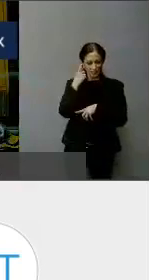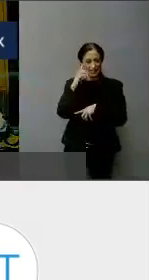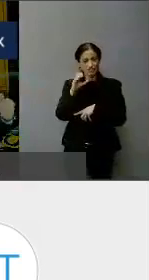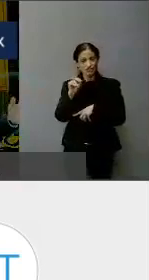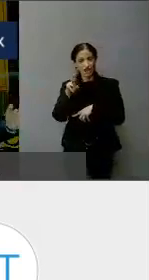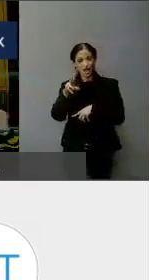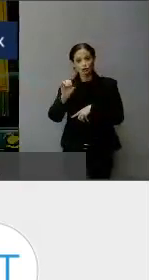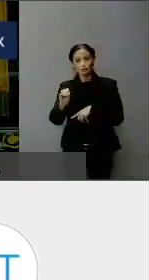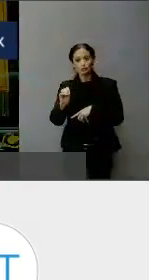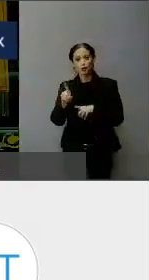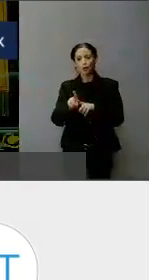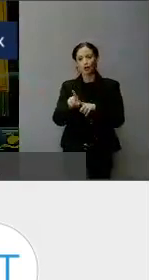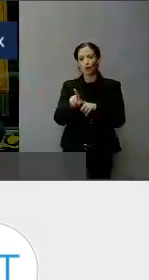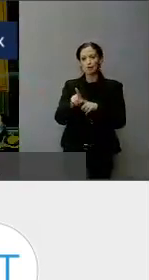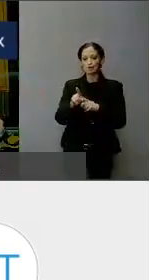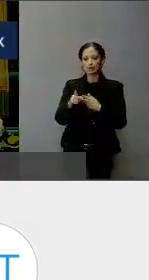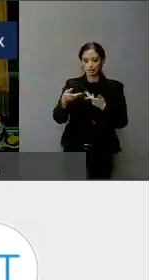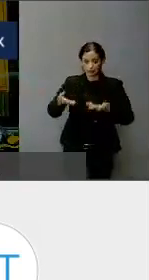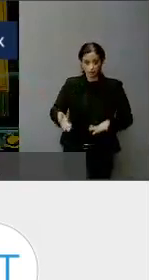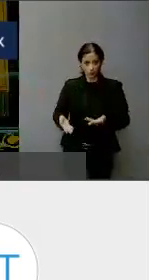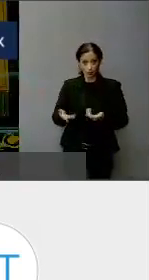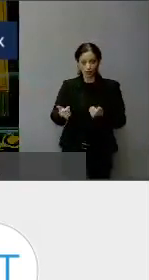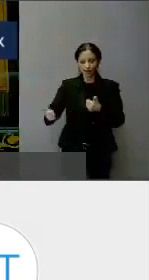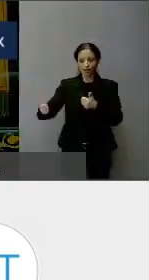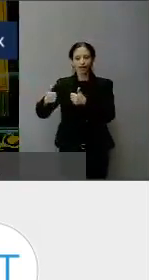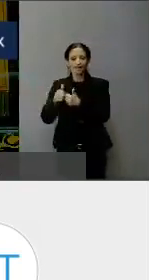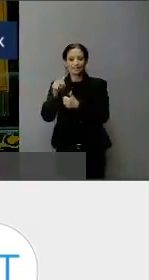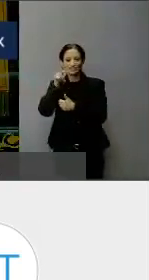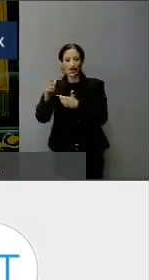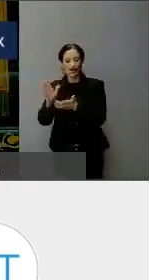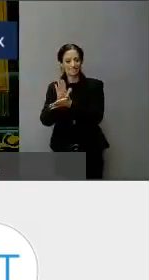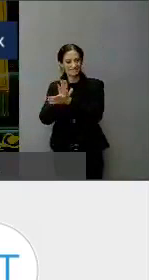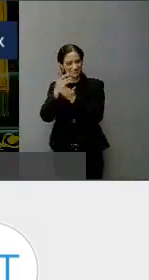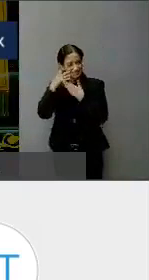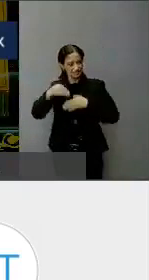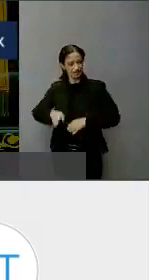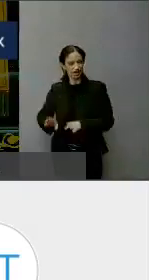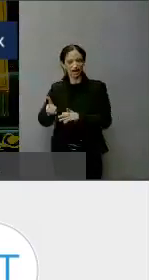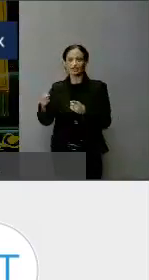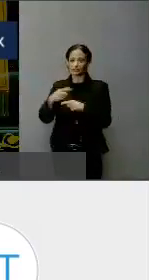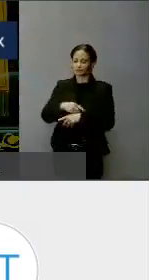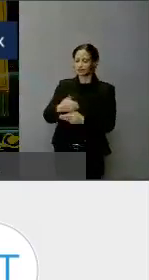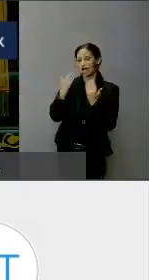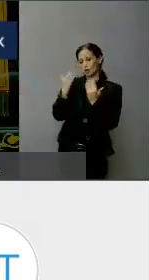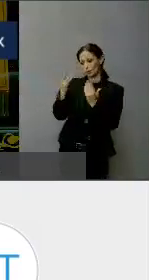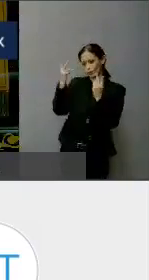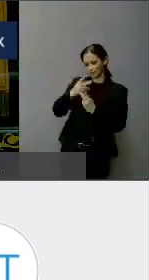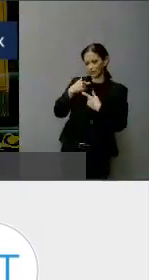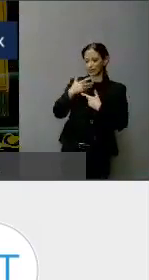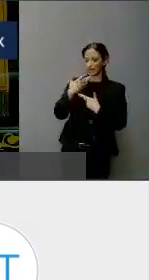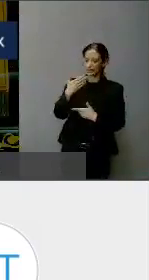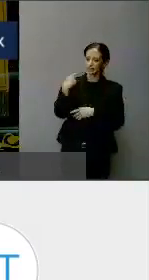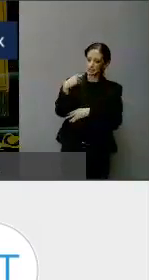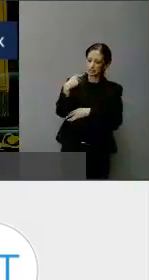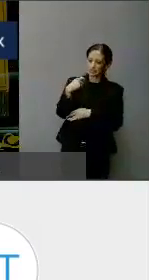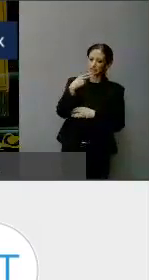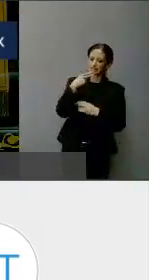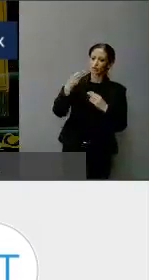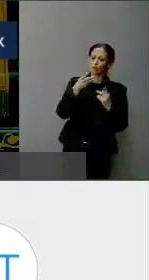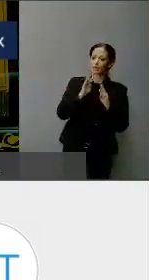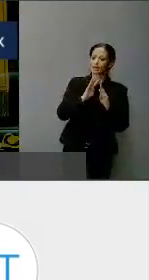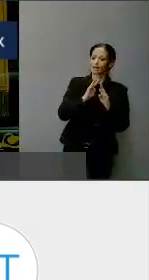qui e non a fianco la sua compagna e a festeggiare la nascita tanti auguri davvero anche dalla presidenza nome di tutto il consiglio